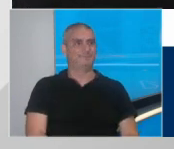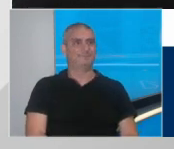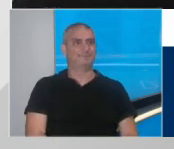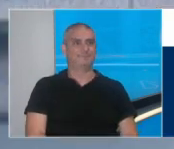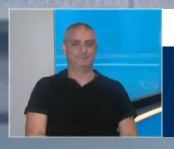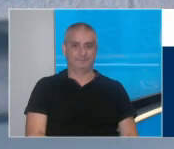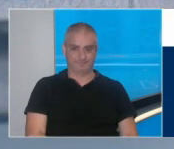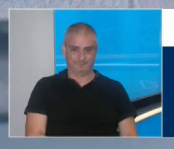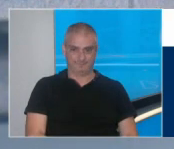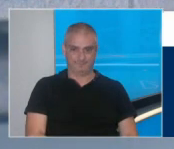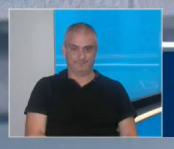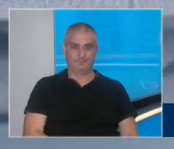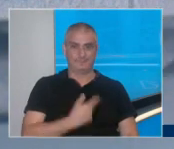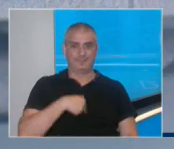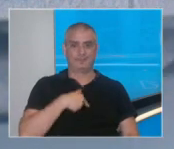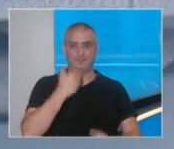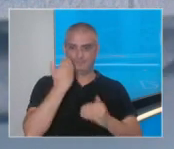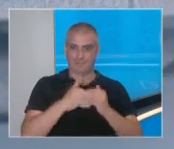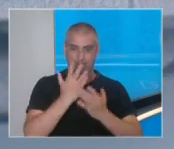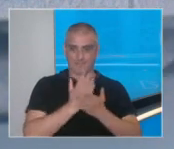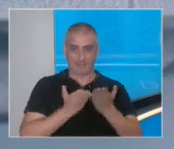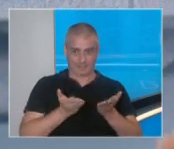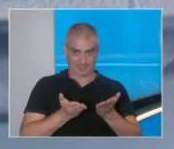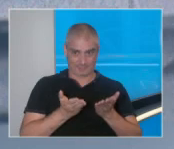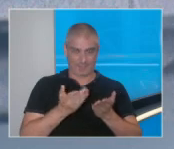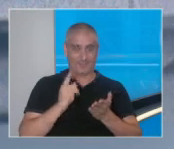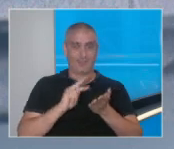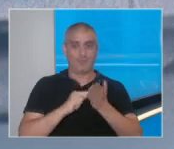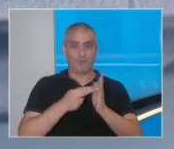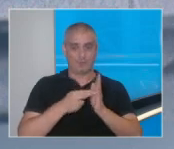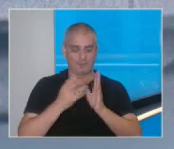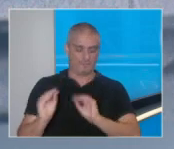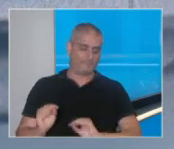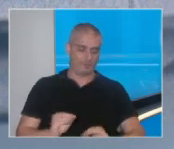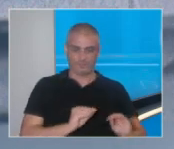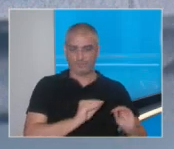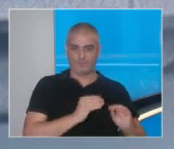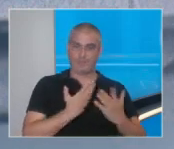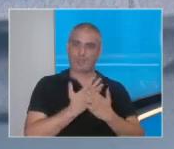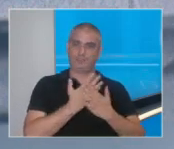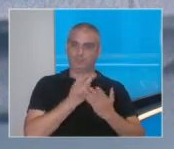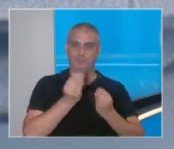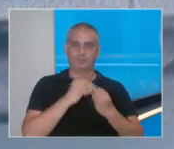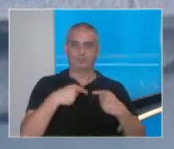חברים. אנחנו מסיימים את החלק הזה, החלק הפוליטי, ועוברים ליתר חדשות היום, ומוסף היום, הנה.